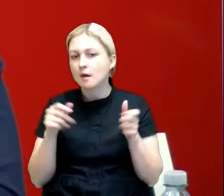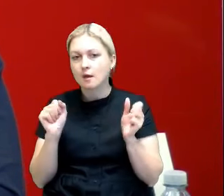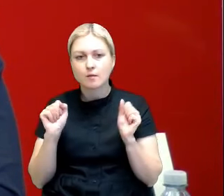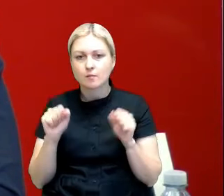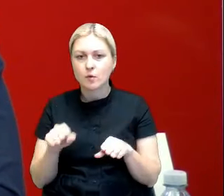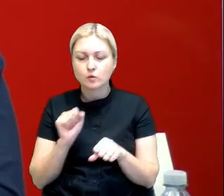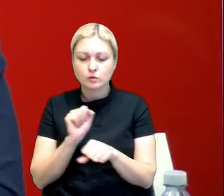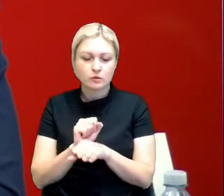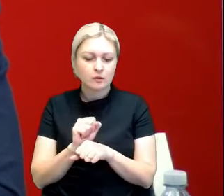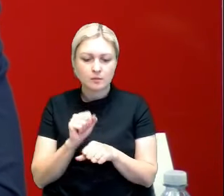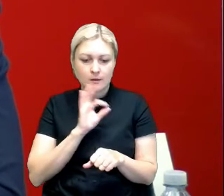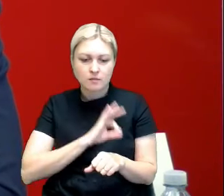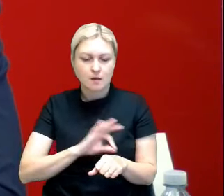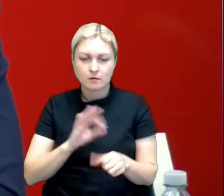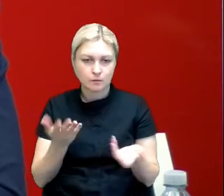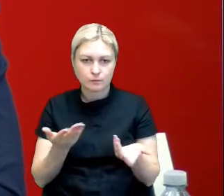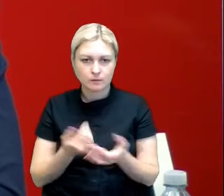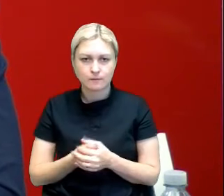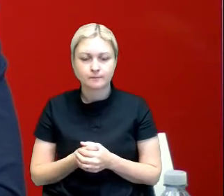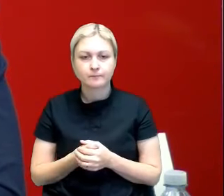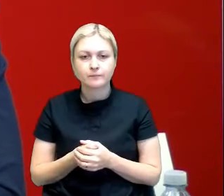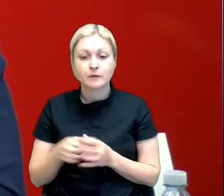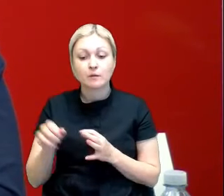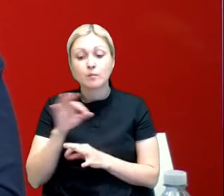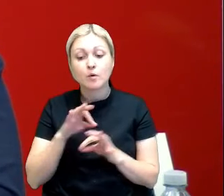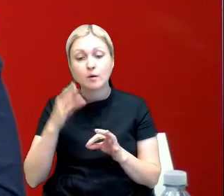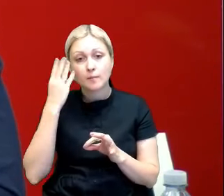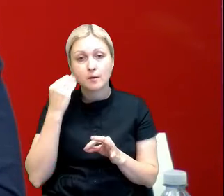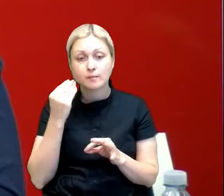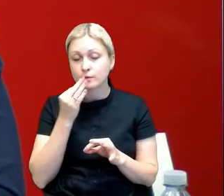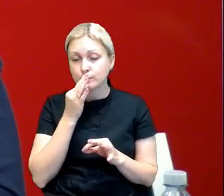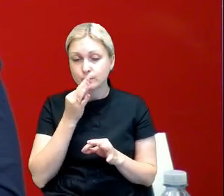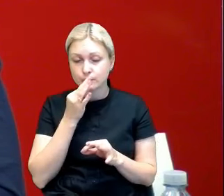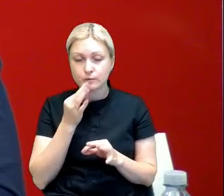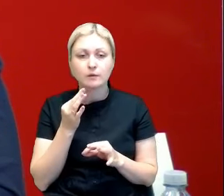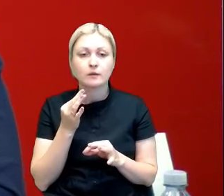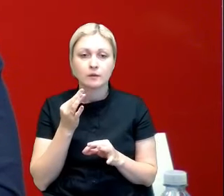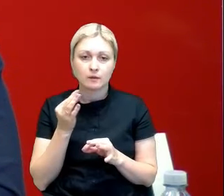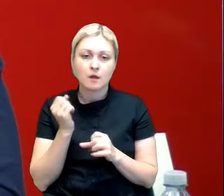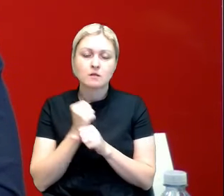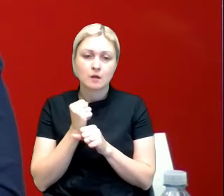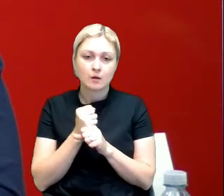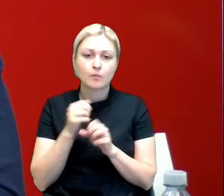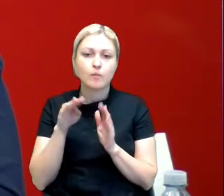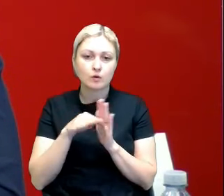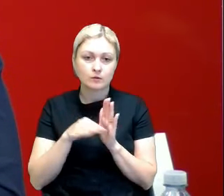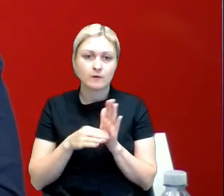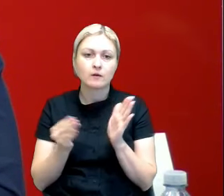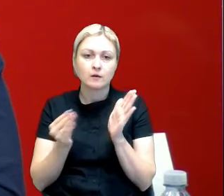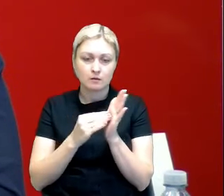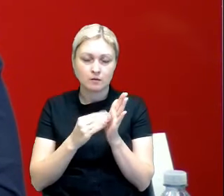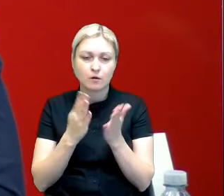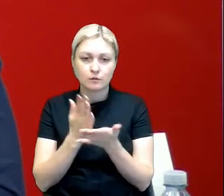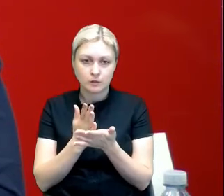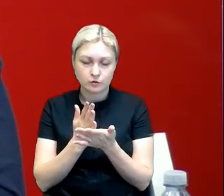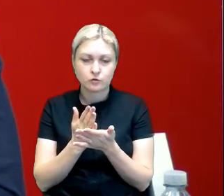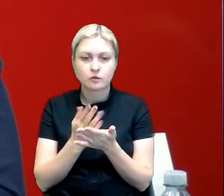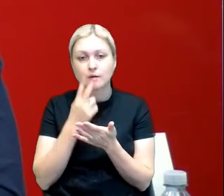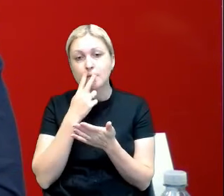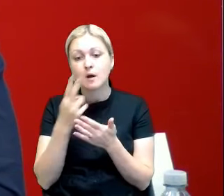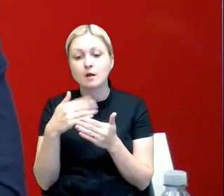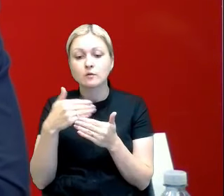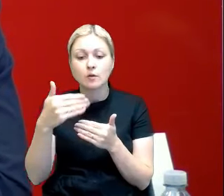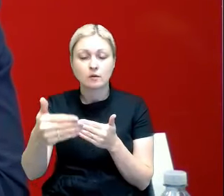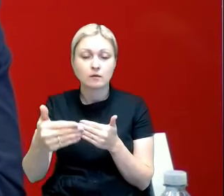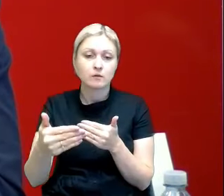negausim projektas nėra užmirštas jis yra darbotvarkėje ir mes ateityje manau kada gausime jau turbūt